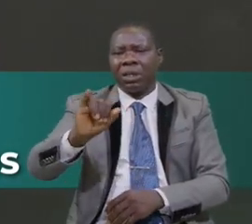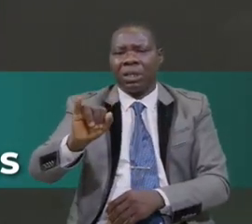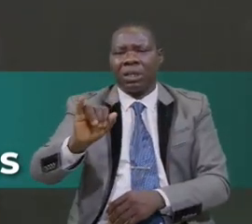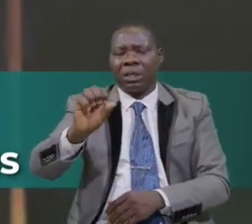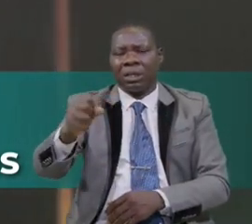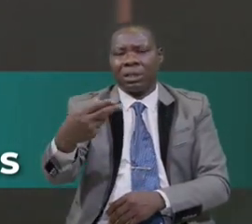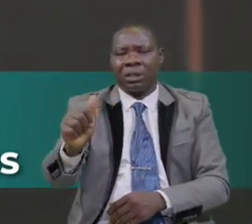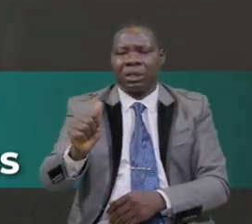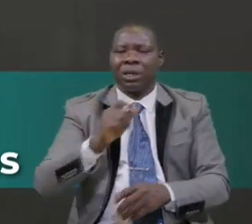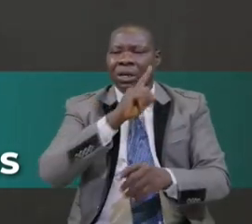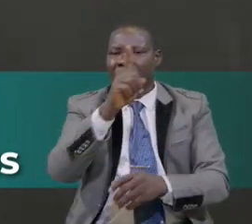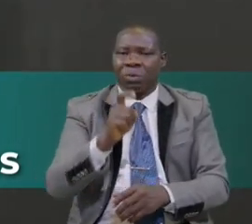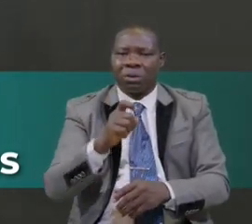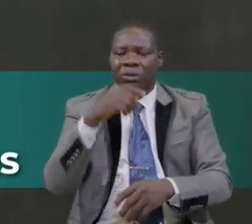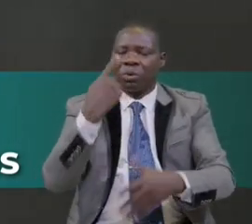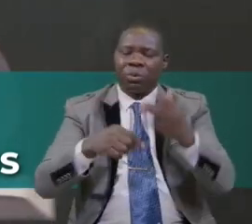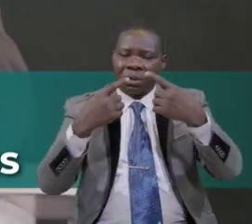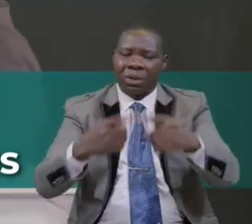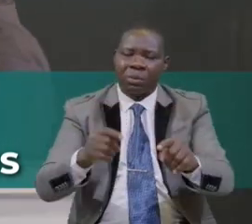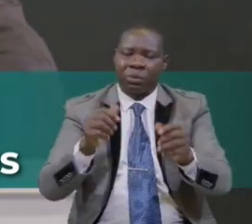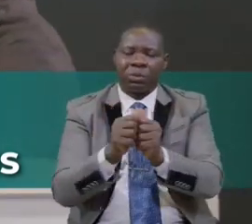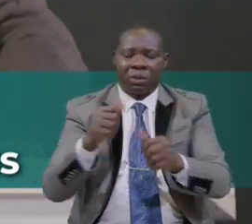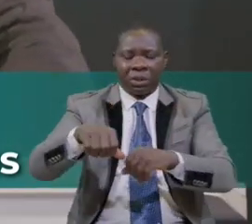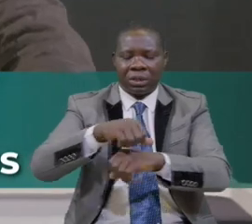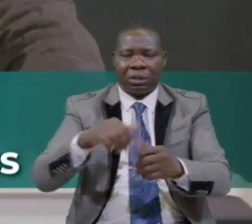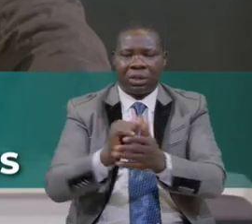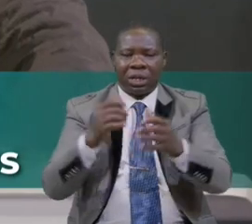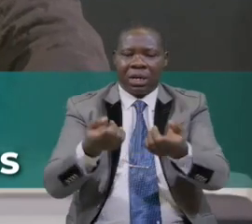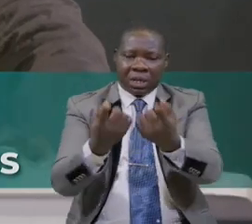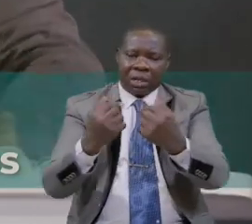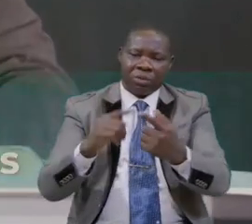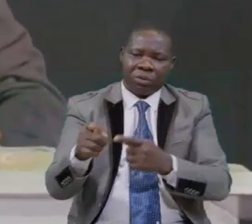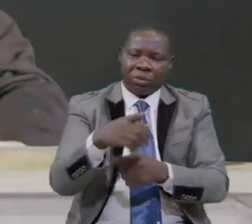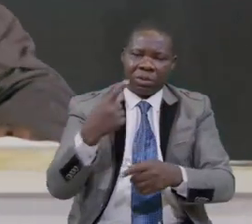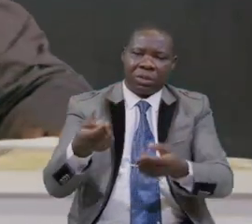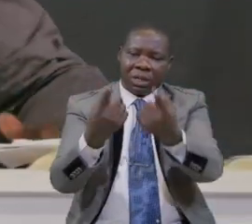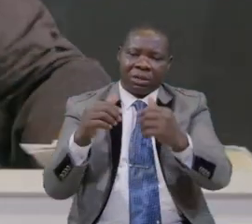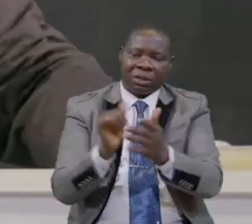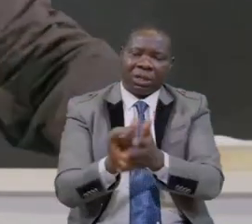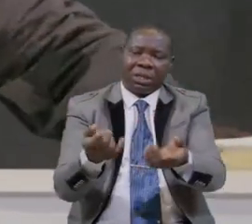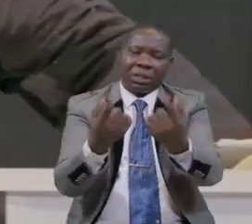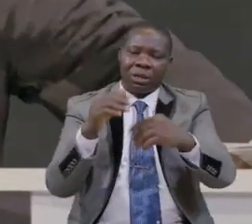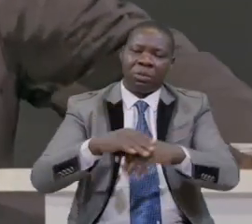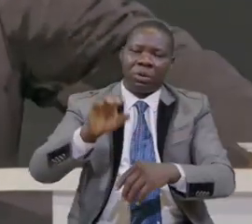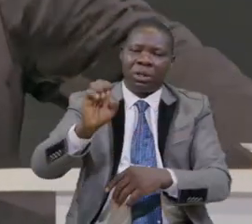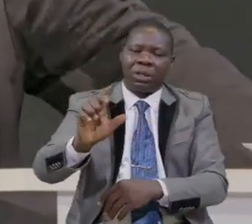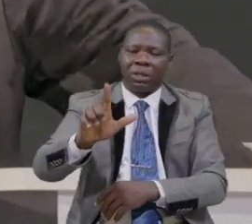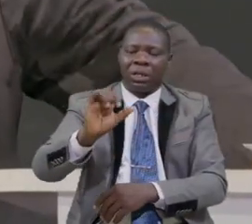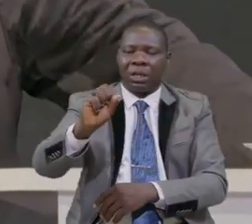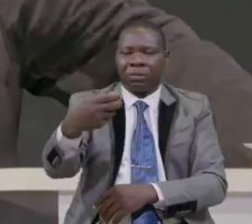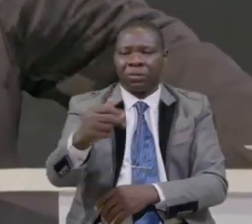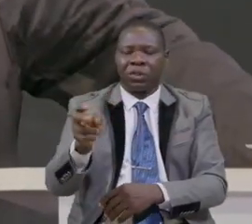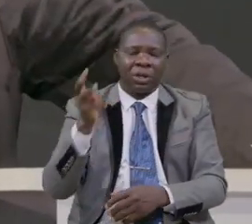l'onction qui est descendue sur toi? L'onction qui est descendue sur Élisée était pour transformer